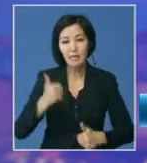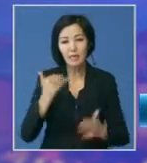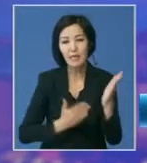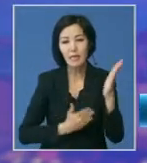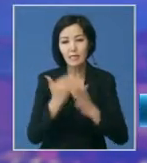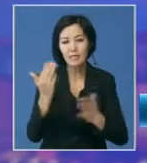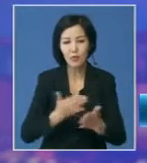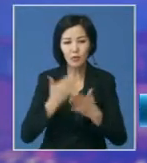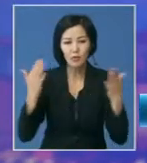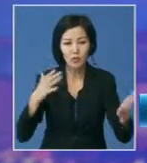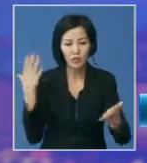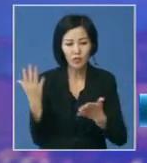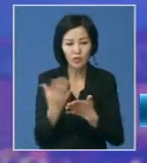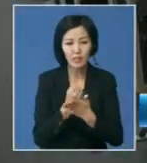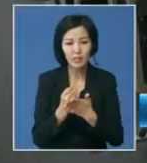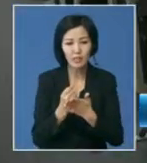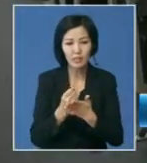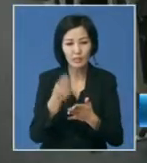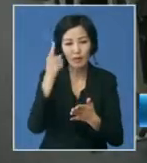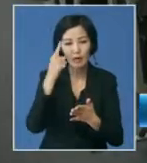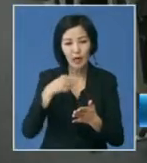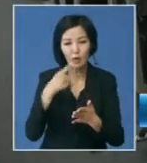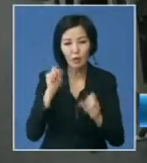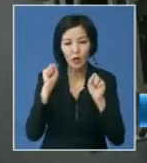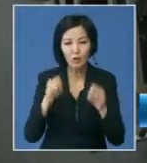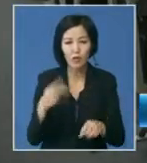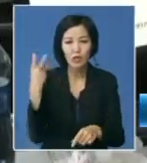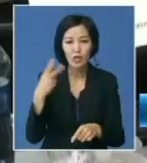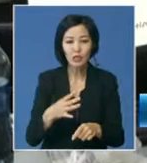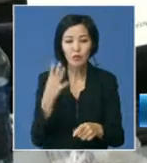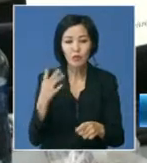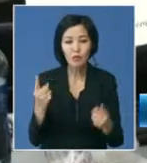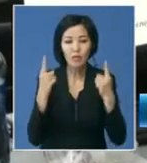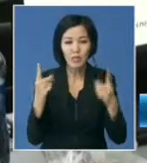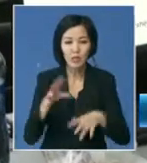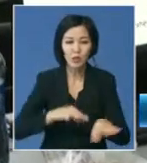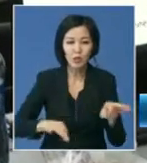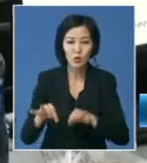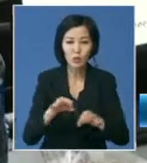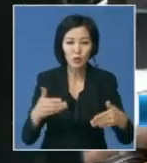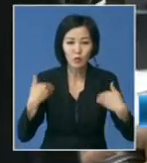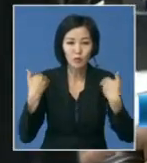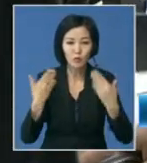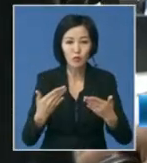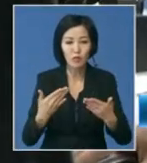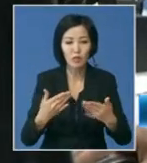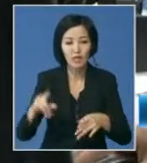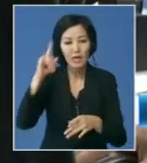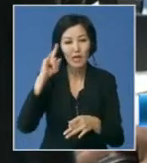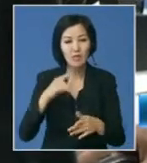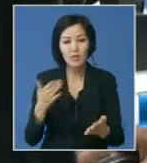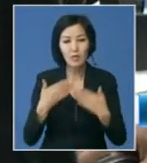саналады. Өйткені өз өнертапқыштарымыз 24 инновациялық ірі жобасын отырған экспоны өткізу құқығы елімізге оңай келген